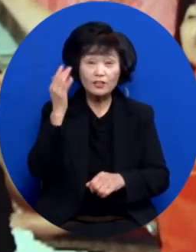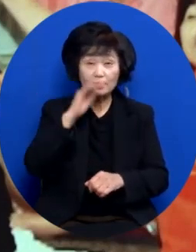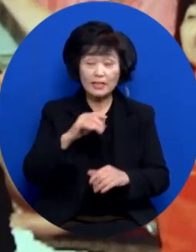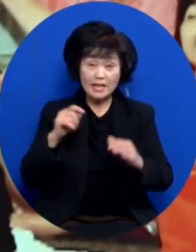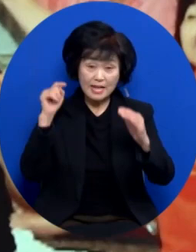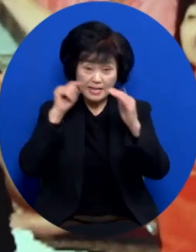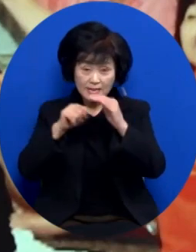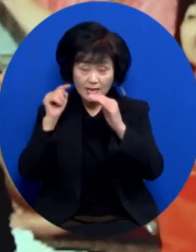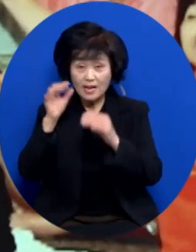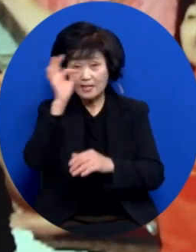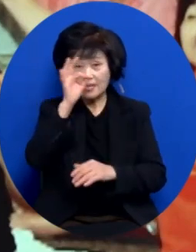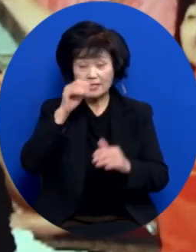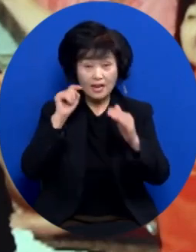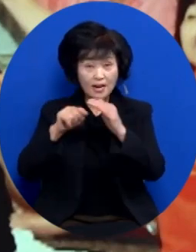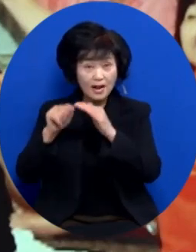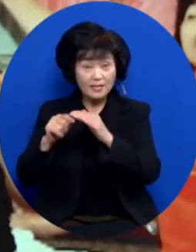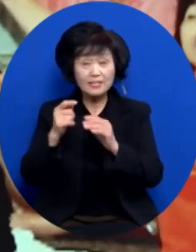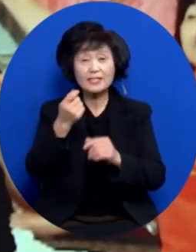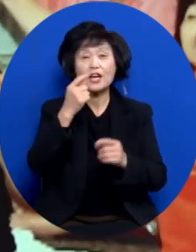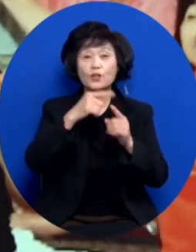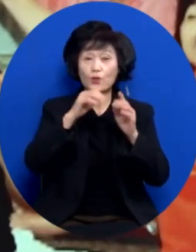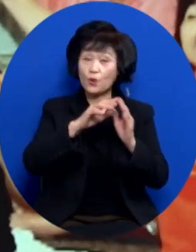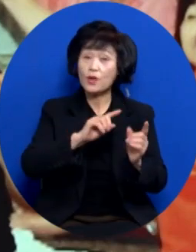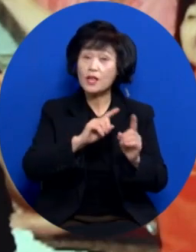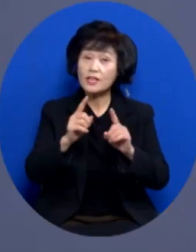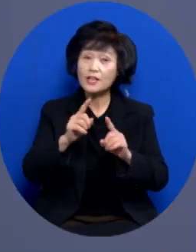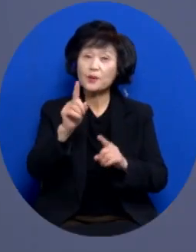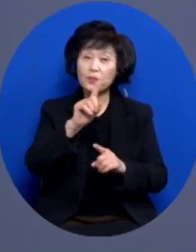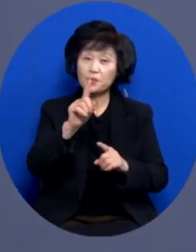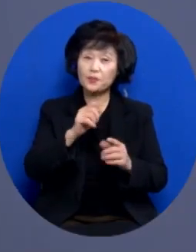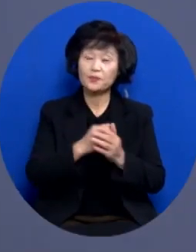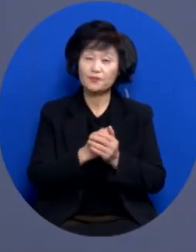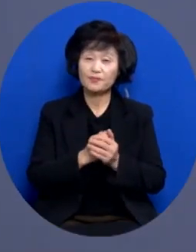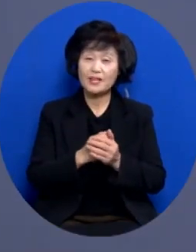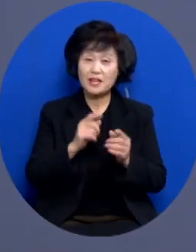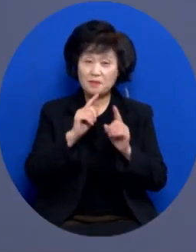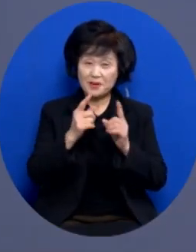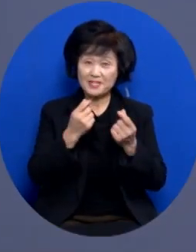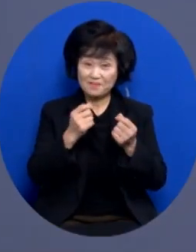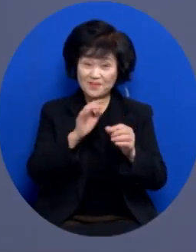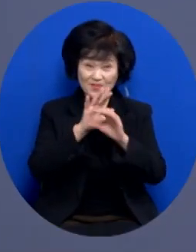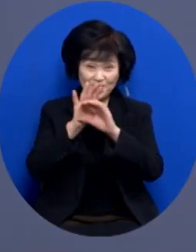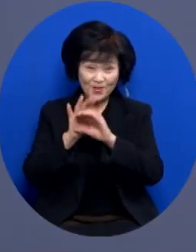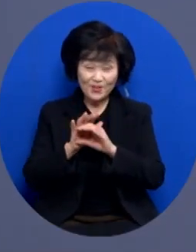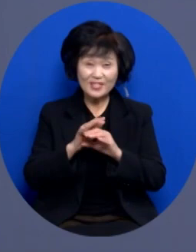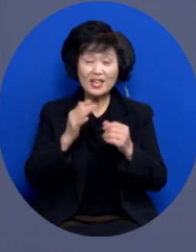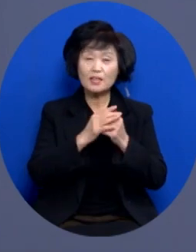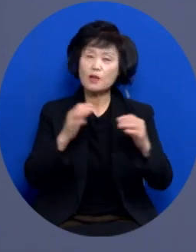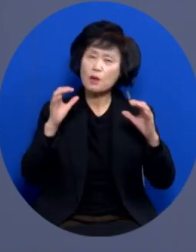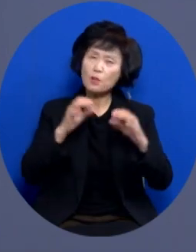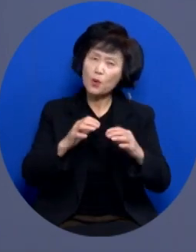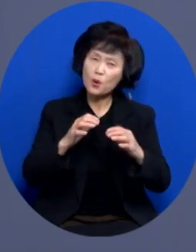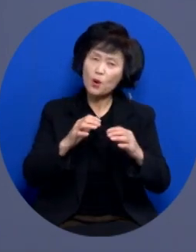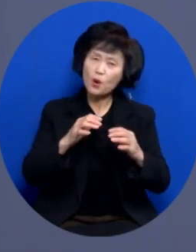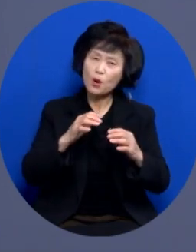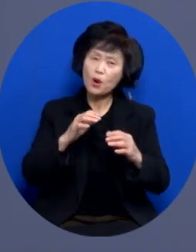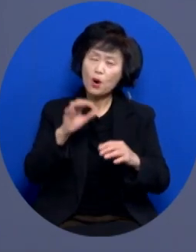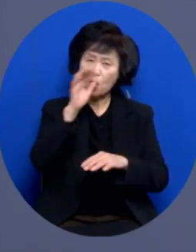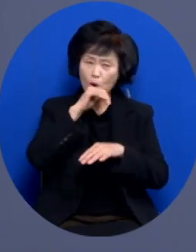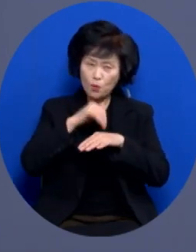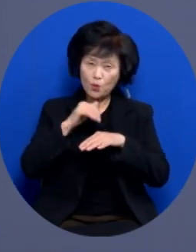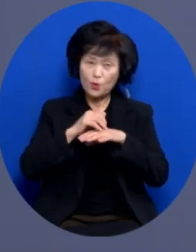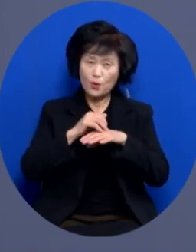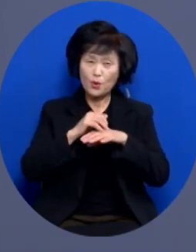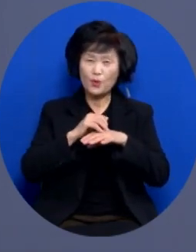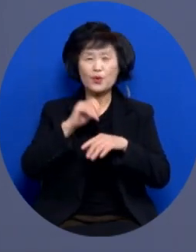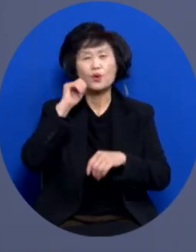살리기 운동이라고 들었는데요. 어떤 운동인가요? 예, 말씀하신 것처럼 코로나 때문에 모여서 목회사관 훈련을 하는 것을 할